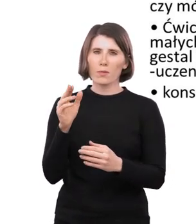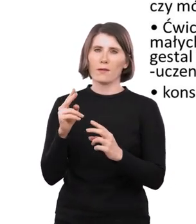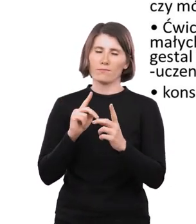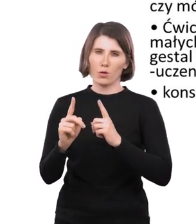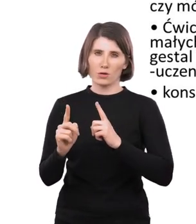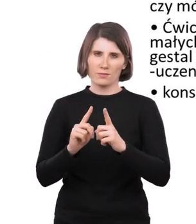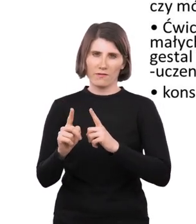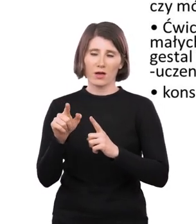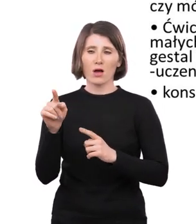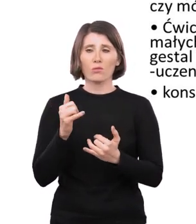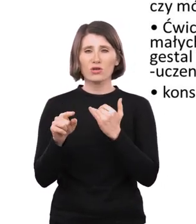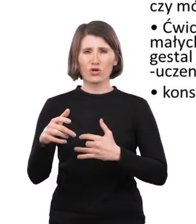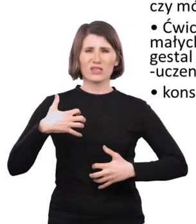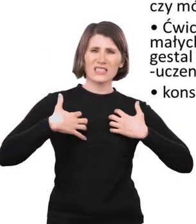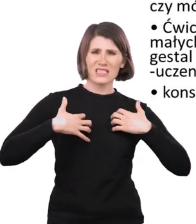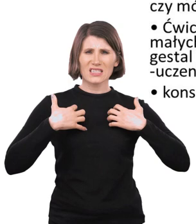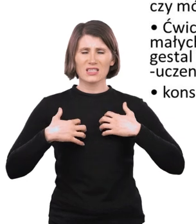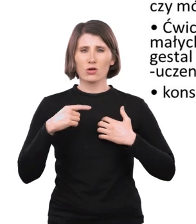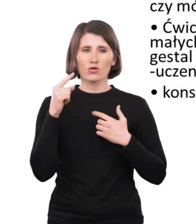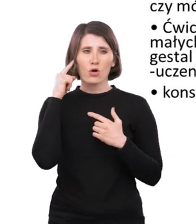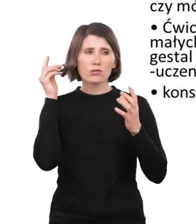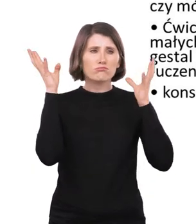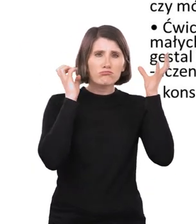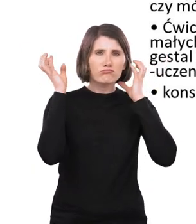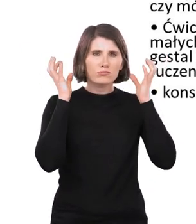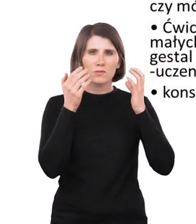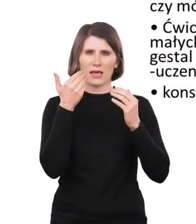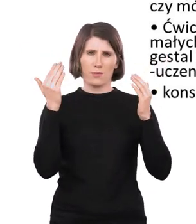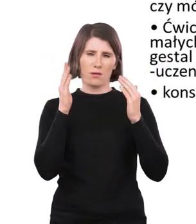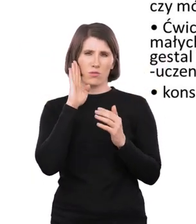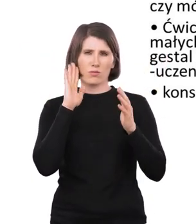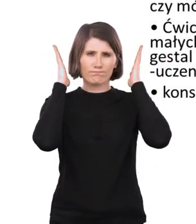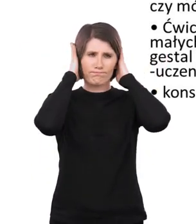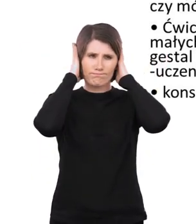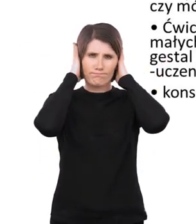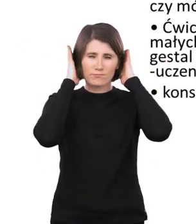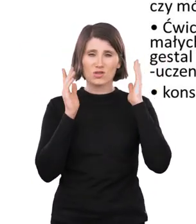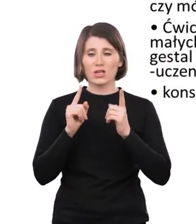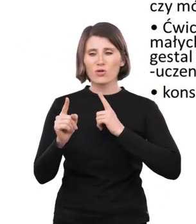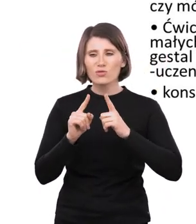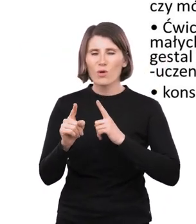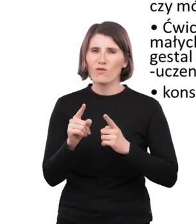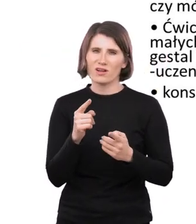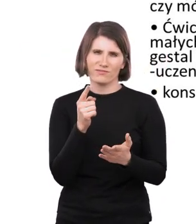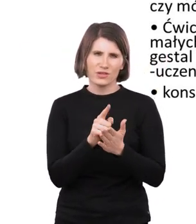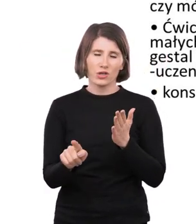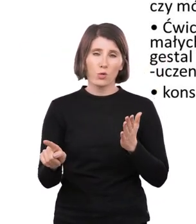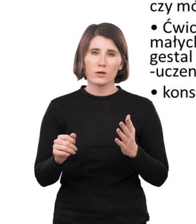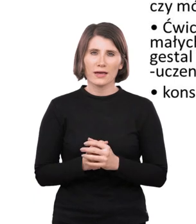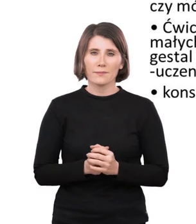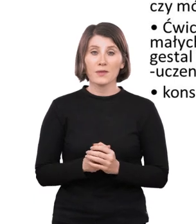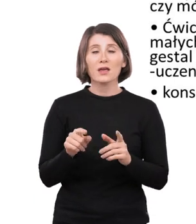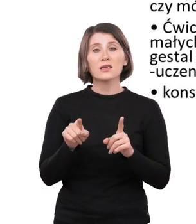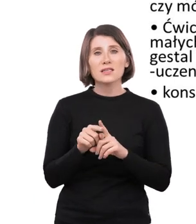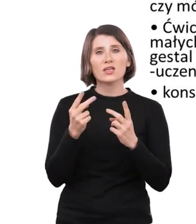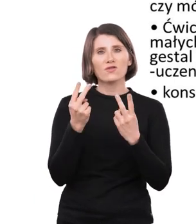nie słyszy tych słów, więc tak naprawdę rozmowa będzie bezcelowa. Ważne jest też, żeby trzymać się jednej